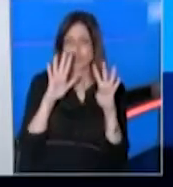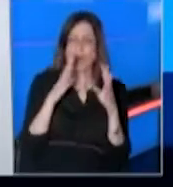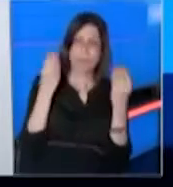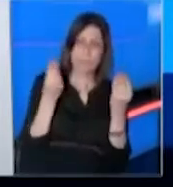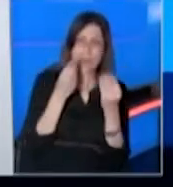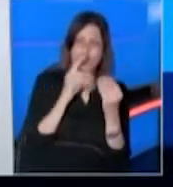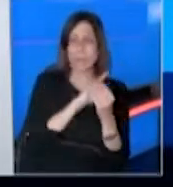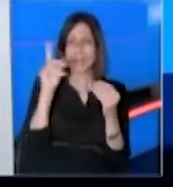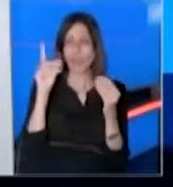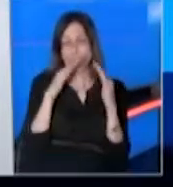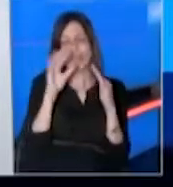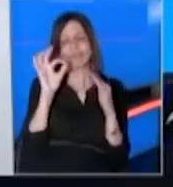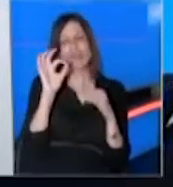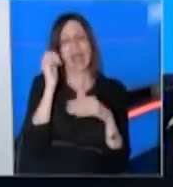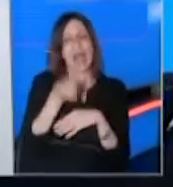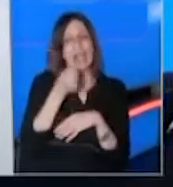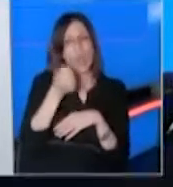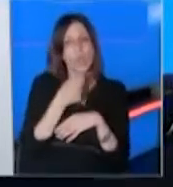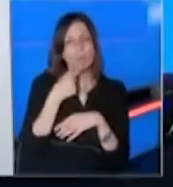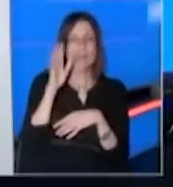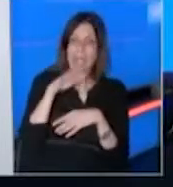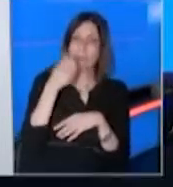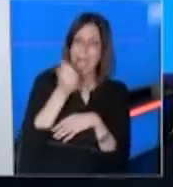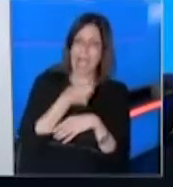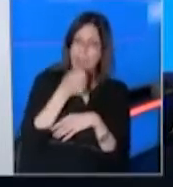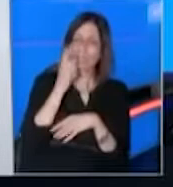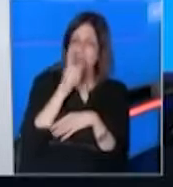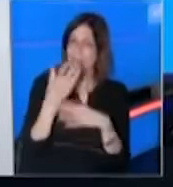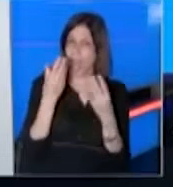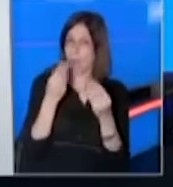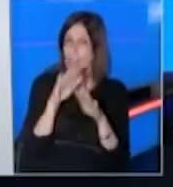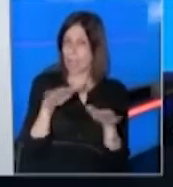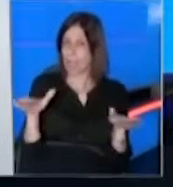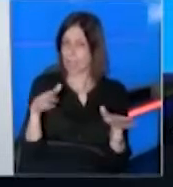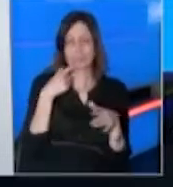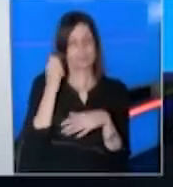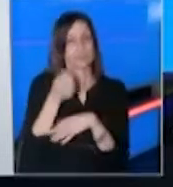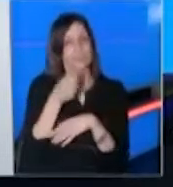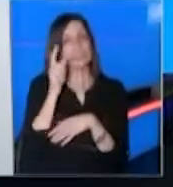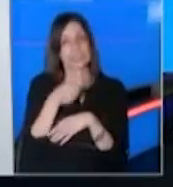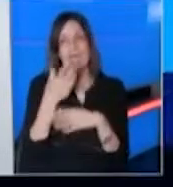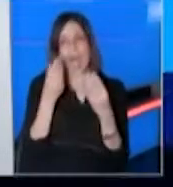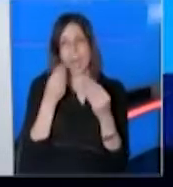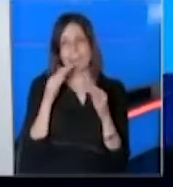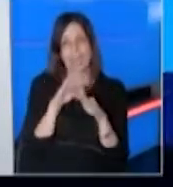9 ומשהו מיליון דונם מיועדים לחקלאות. אז אני אגיד, גם חקלאות צורכת הרבה קרקע. חקלאות מטבעה צורכת הרבה